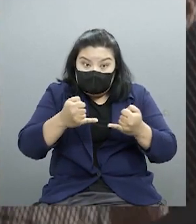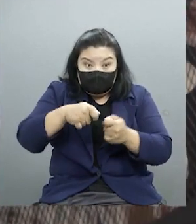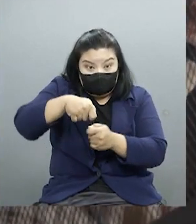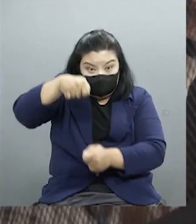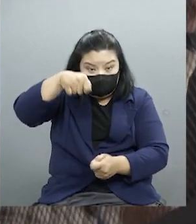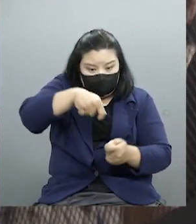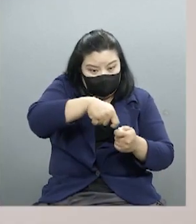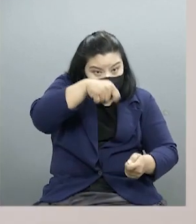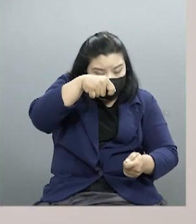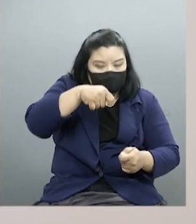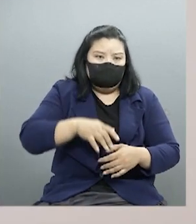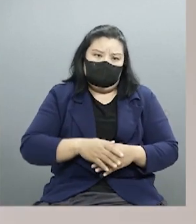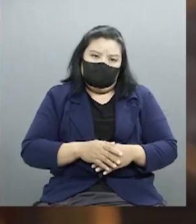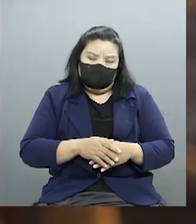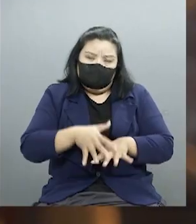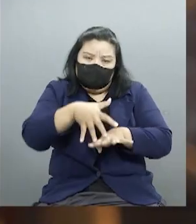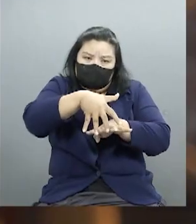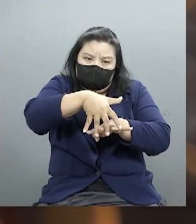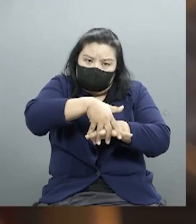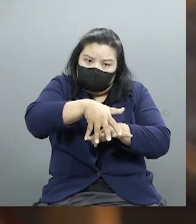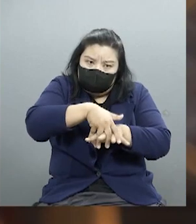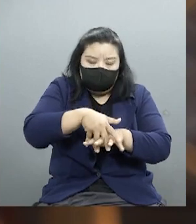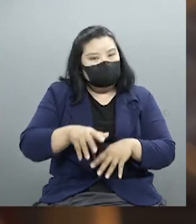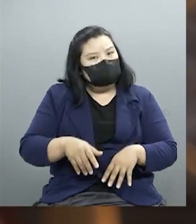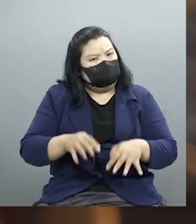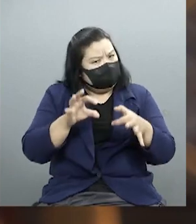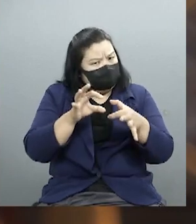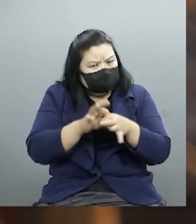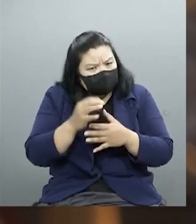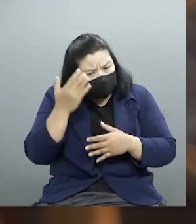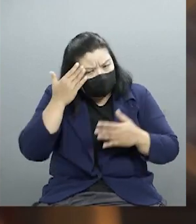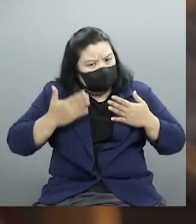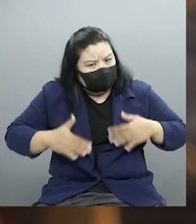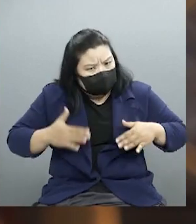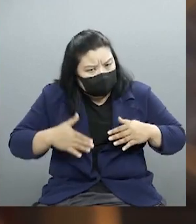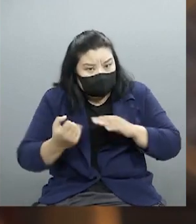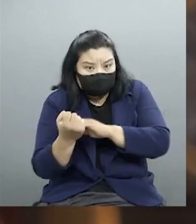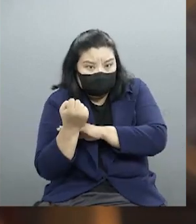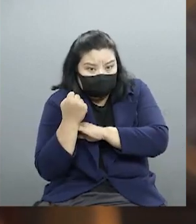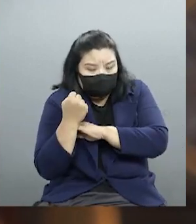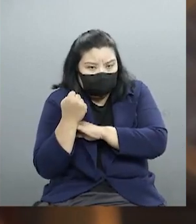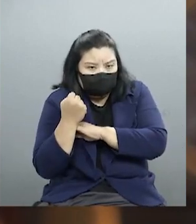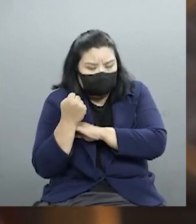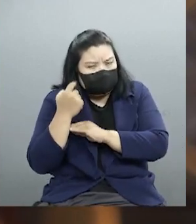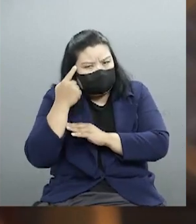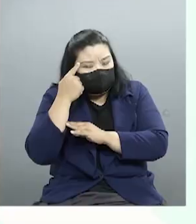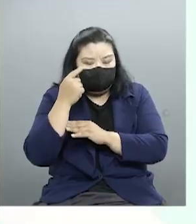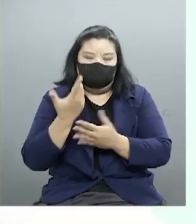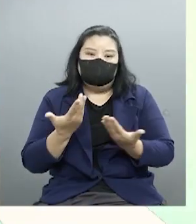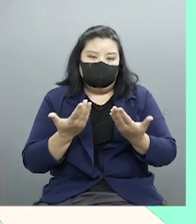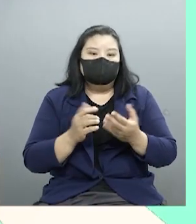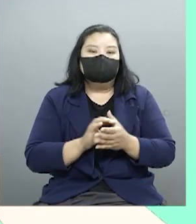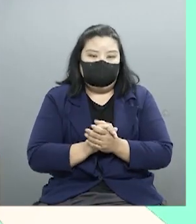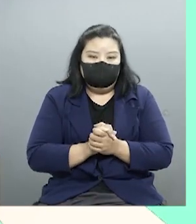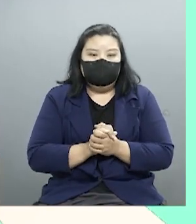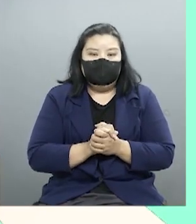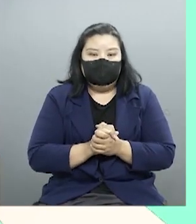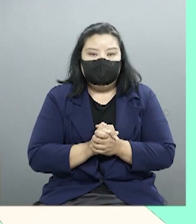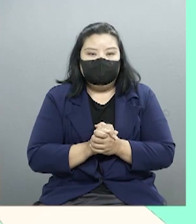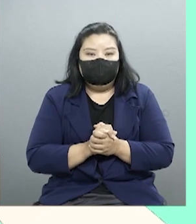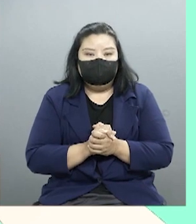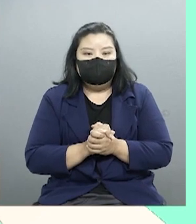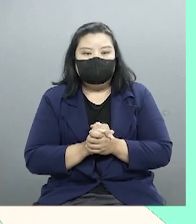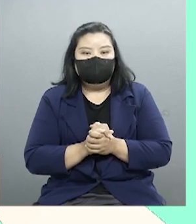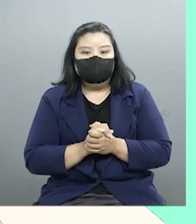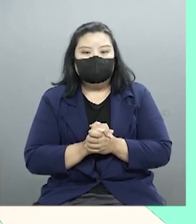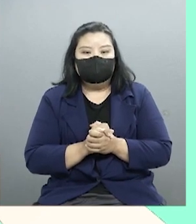ใยขนาดของเส้นได้โครงสร้างของมันก็มีผลเกี่ยวเรื่องของความแข็งแรงมีเรื่องผลกับการใช้งานด้วย เราได้ทำการแช่ผ้าเปื้อนค